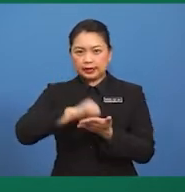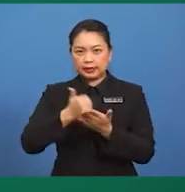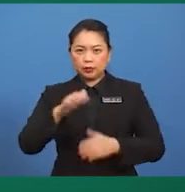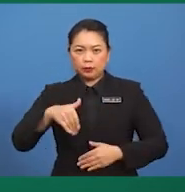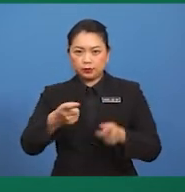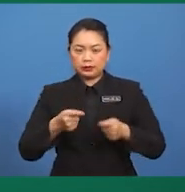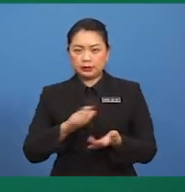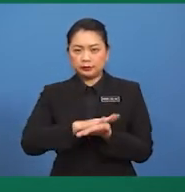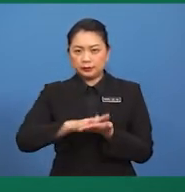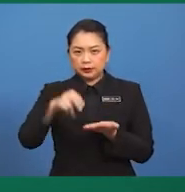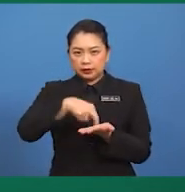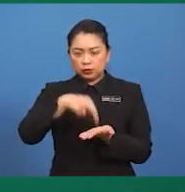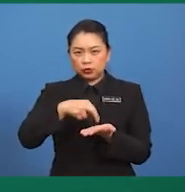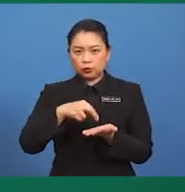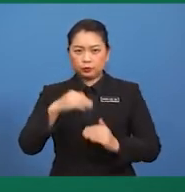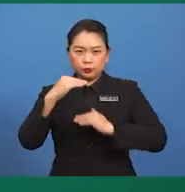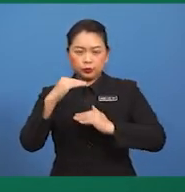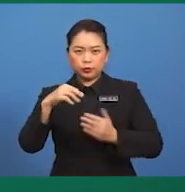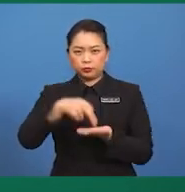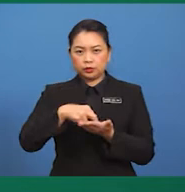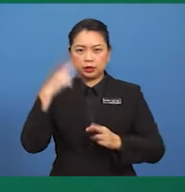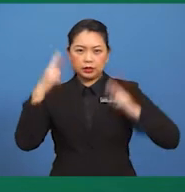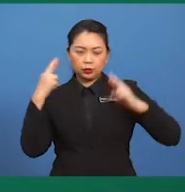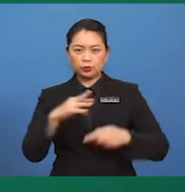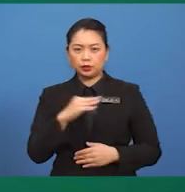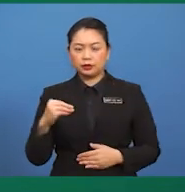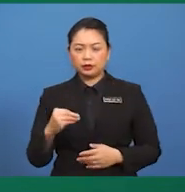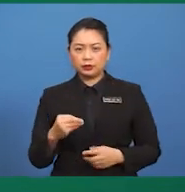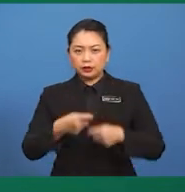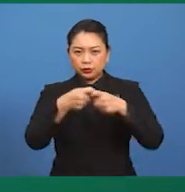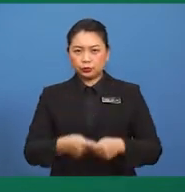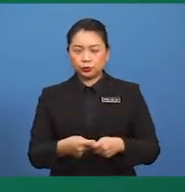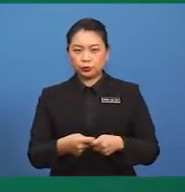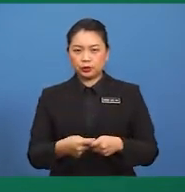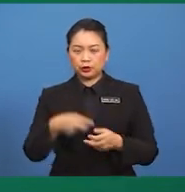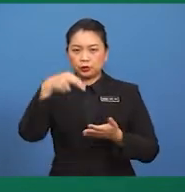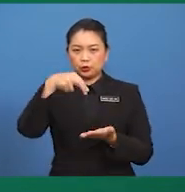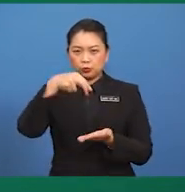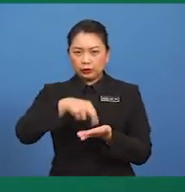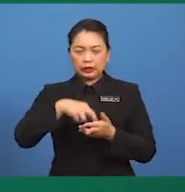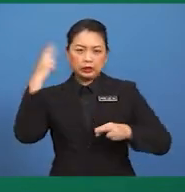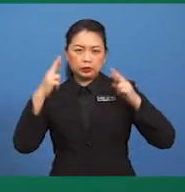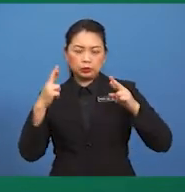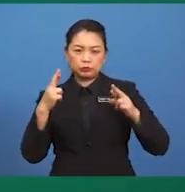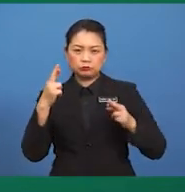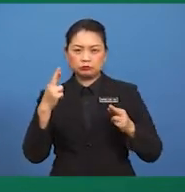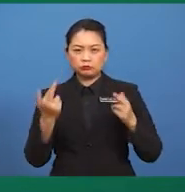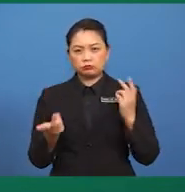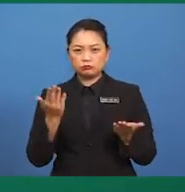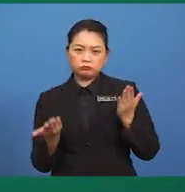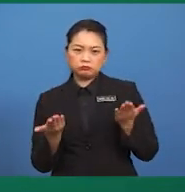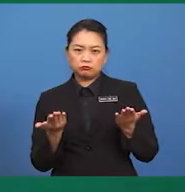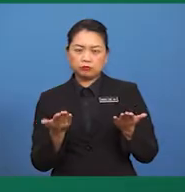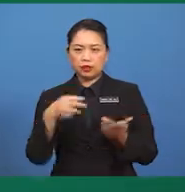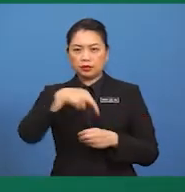terima bersih. Hitungkan peruntukan hutang ragu dan tentukan hutang ragu sama ada hasil